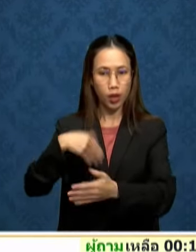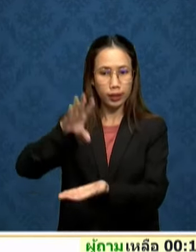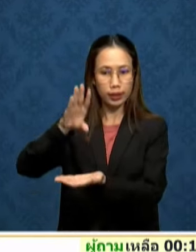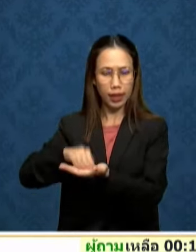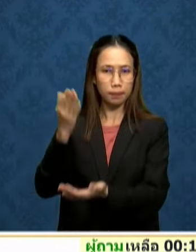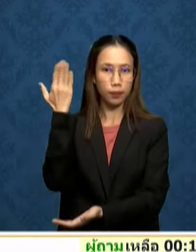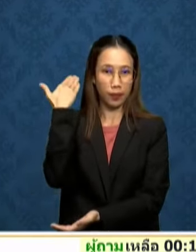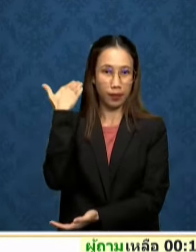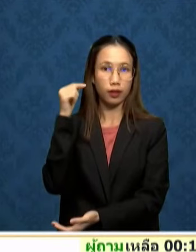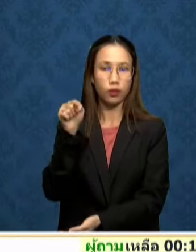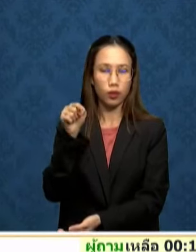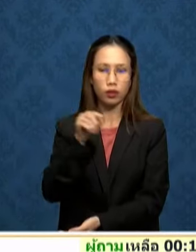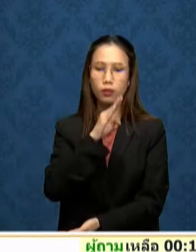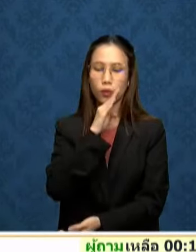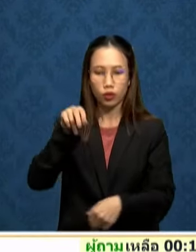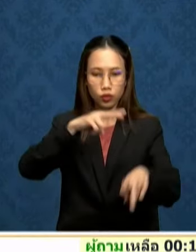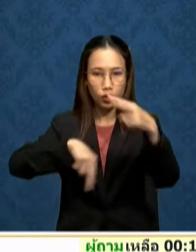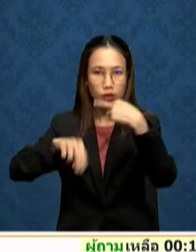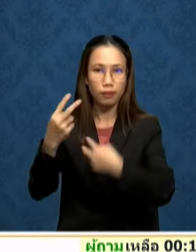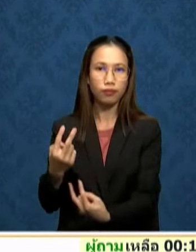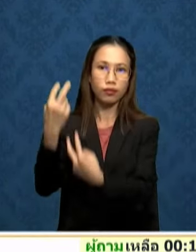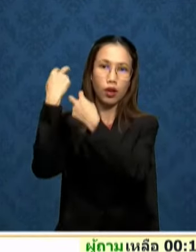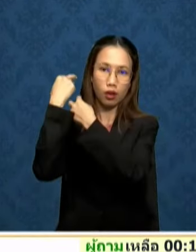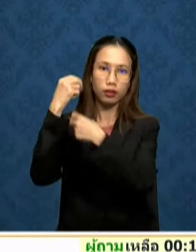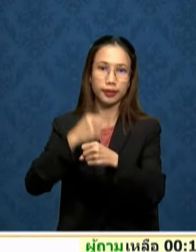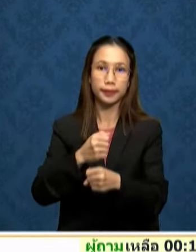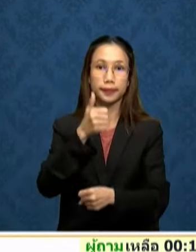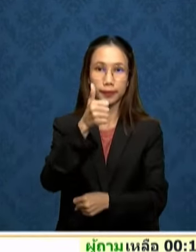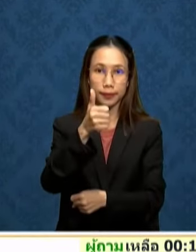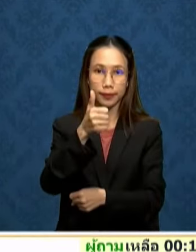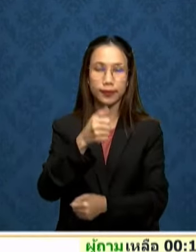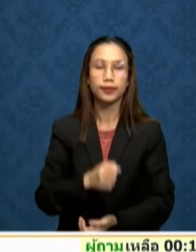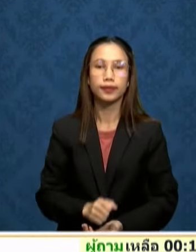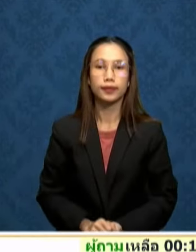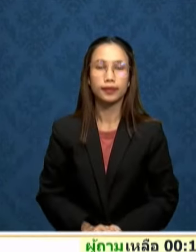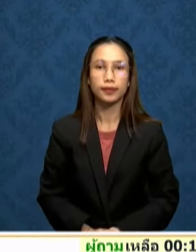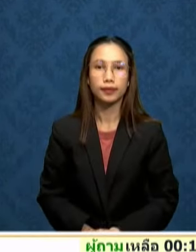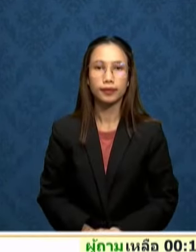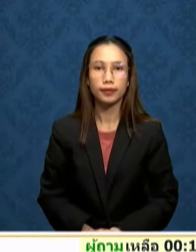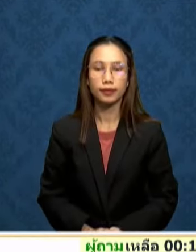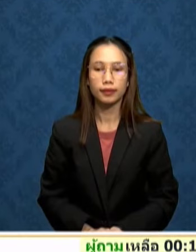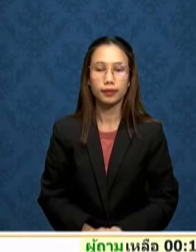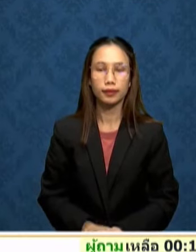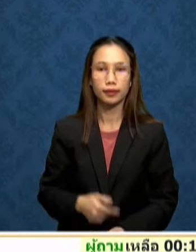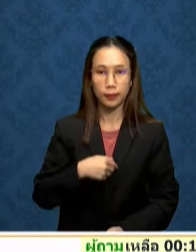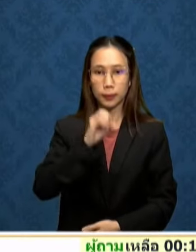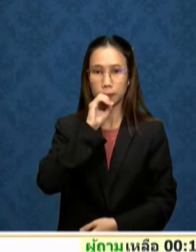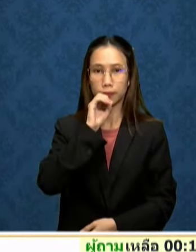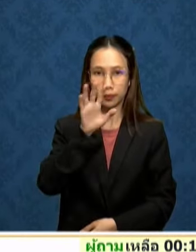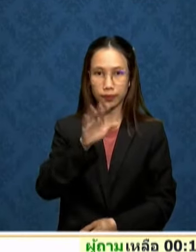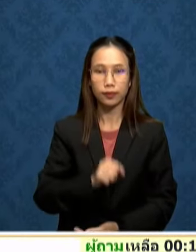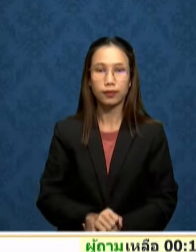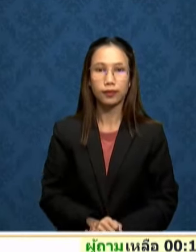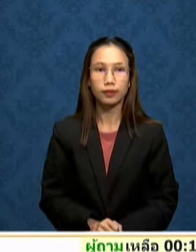ณเวลานั้นเนี่ยการตรวจสอบย้อนกลับก็สามารถทำได้ผมนำเรียนผ่านท่านประธานไปยังเพื่อนสมาชิกด้วยความเคารพนะครับว่